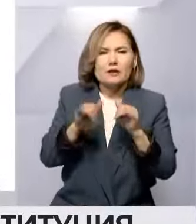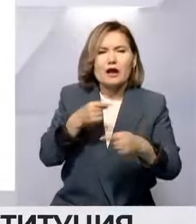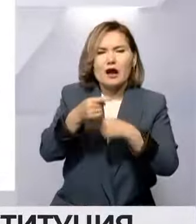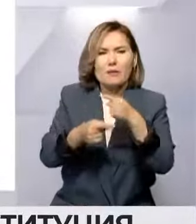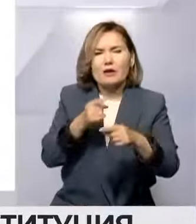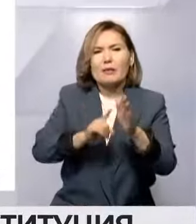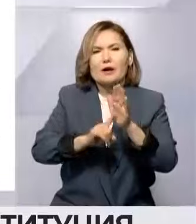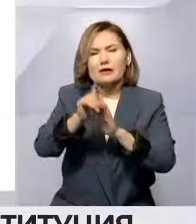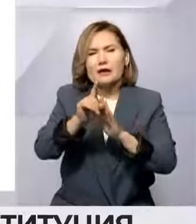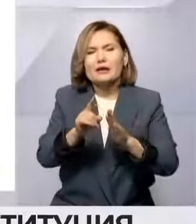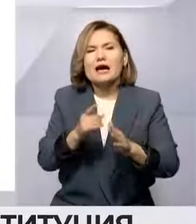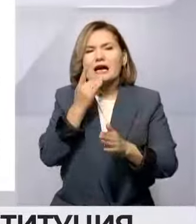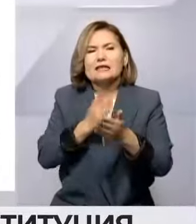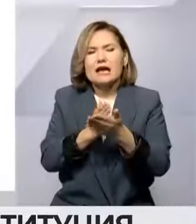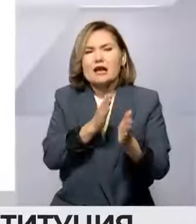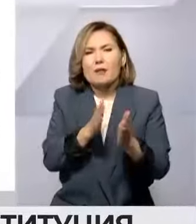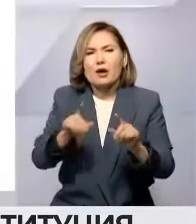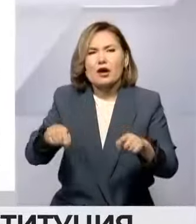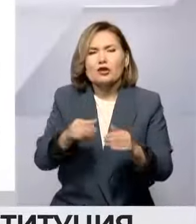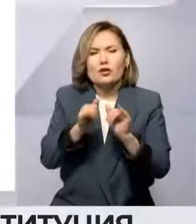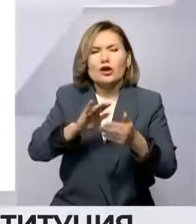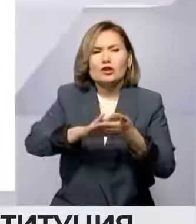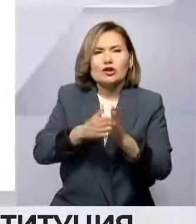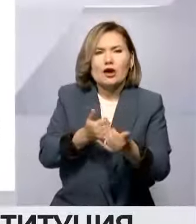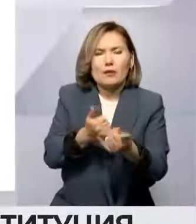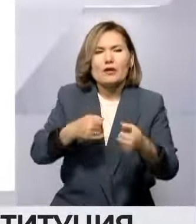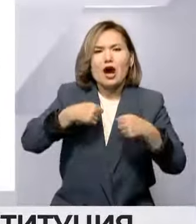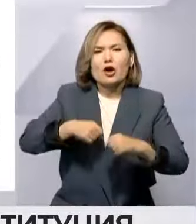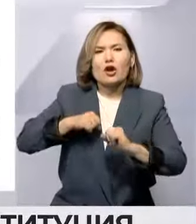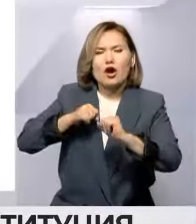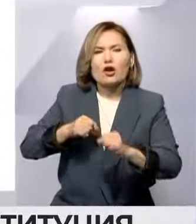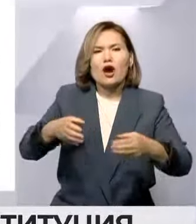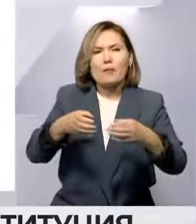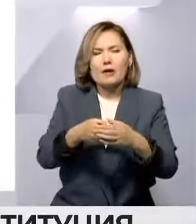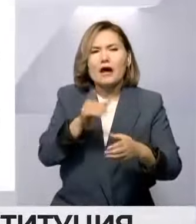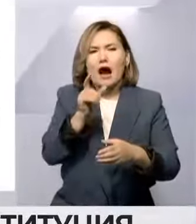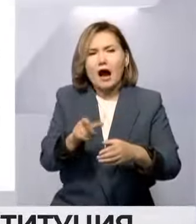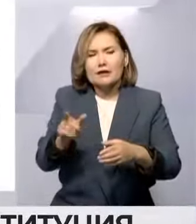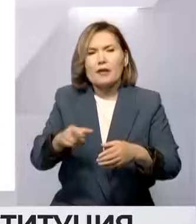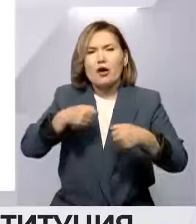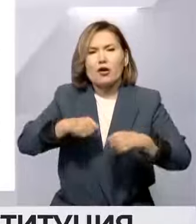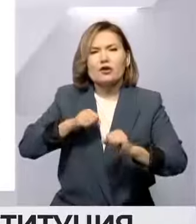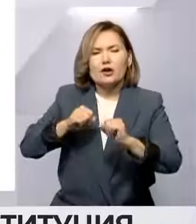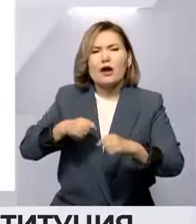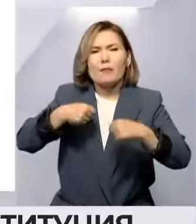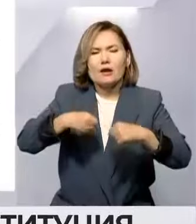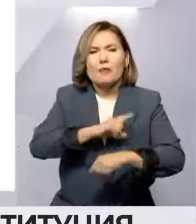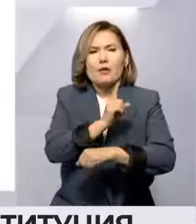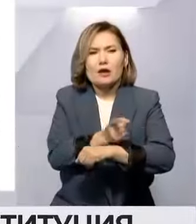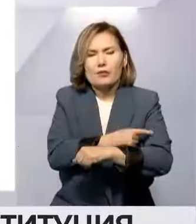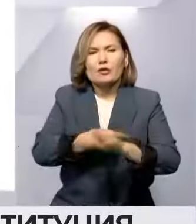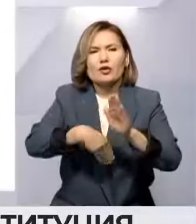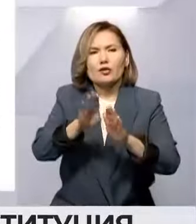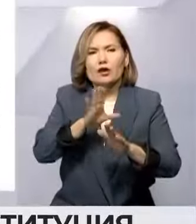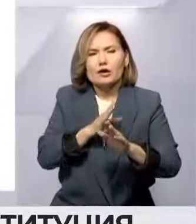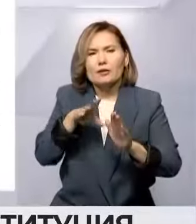үдерісі басталды. Саяси жүйені жаңғыртуға жағдай жасалды. Құқық қорғау институттарының және адам құқықтары жөніндегі уәкілдің мәртебесі